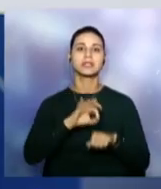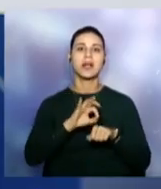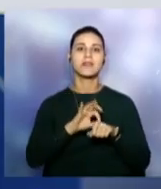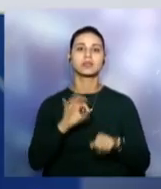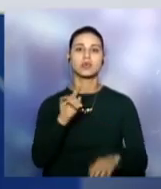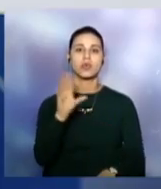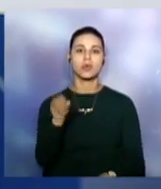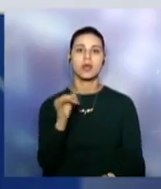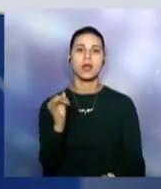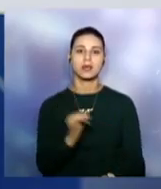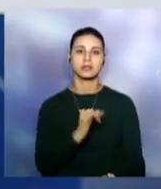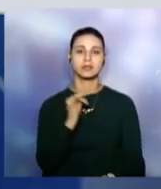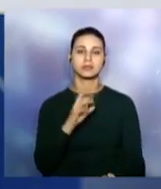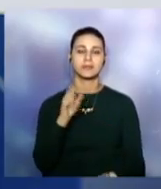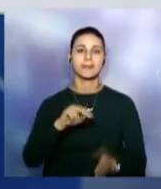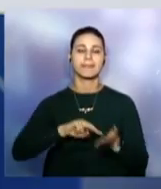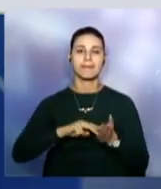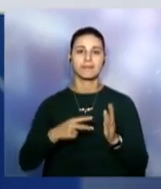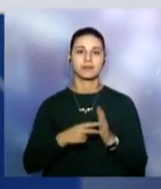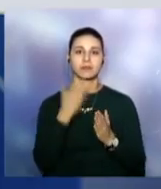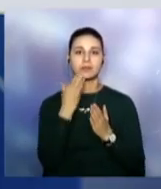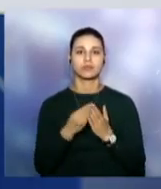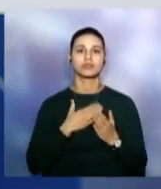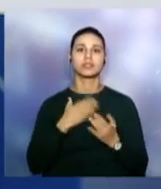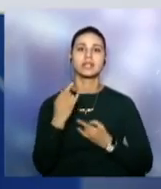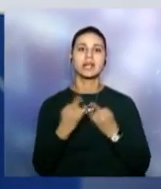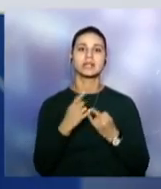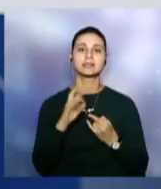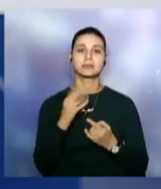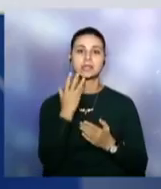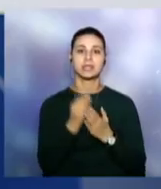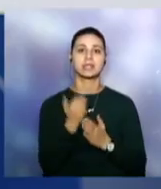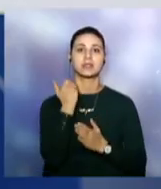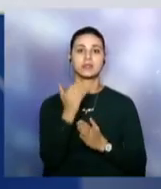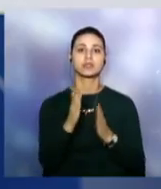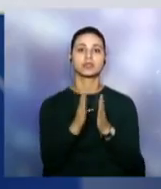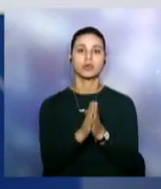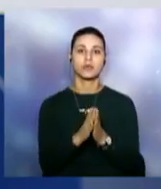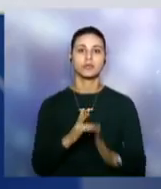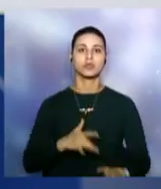დაავადებებზე გაინტერესებთ, დავგეგმოთ ჩვენი გადაცემები და თქვენი თხოვნით